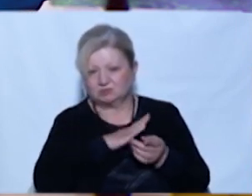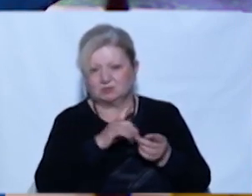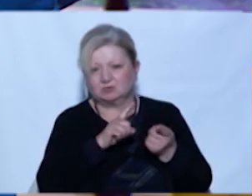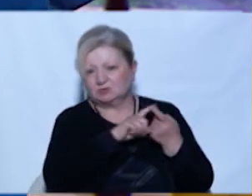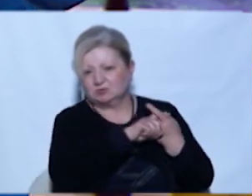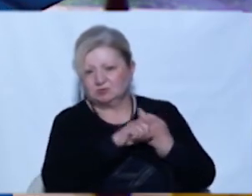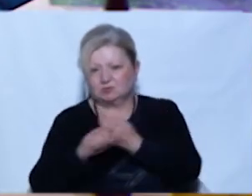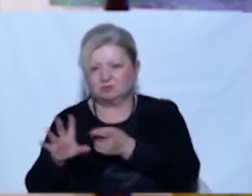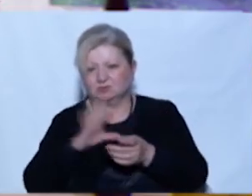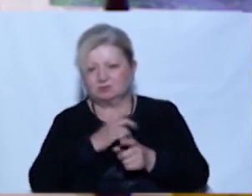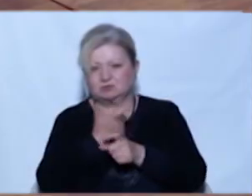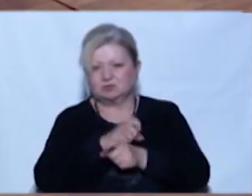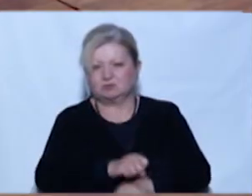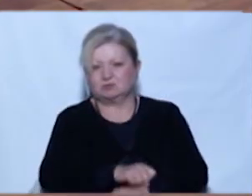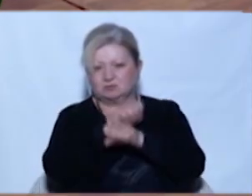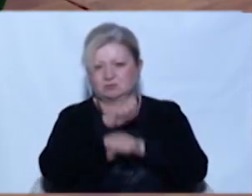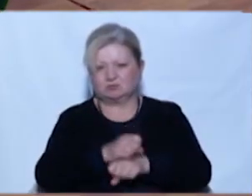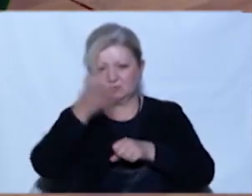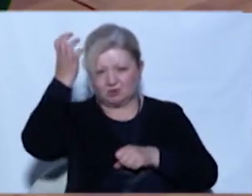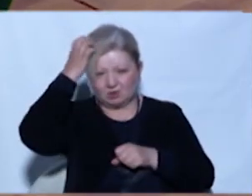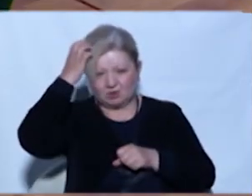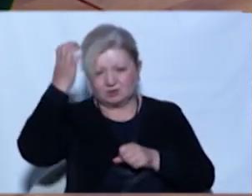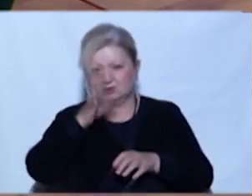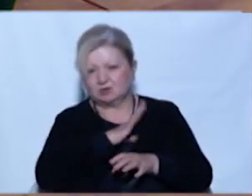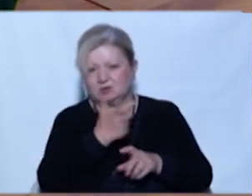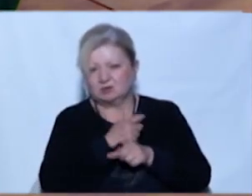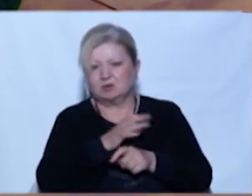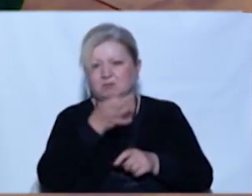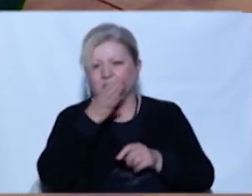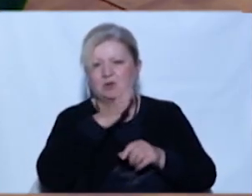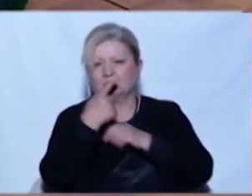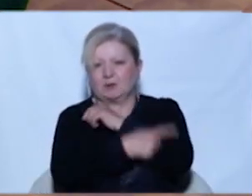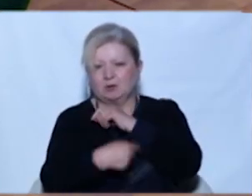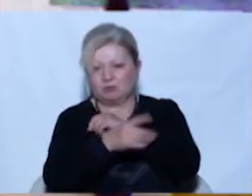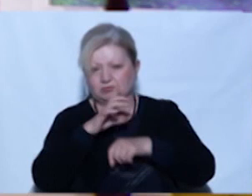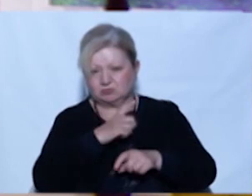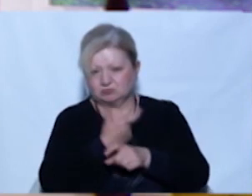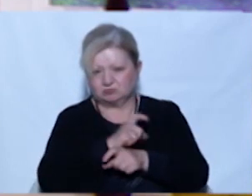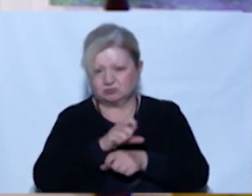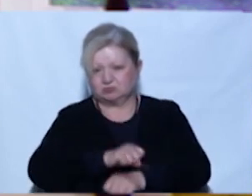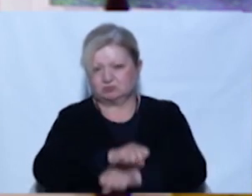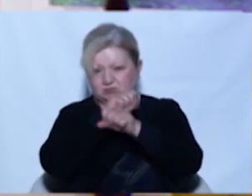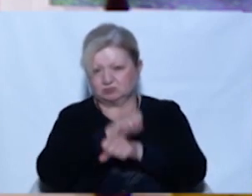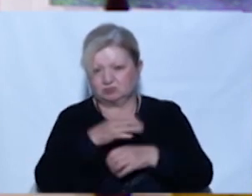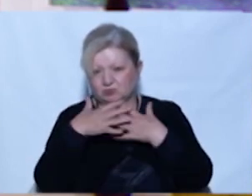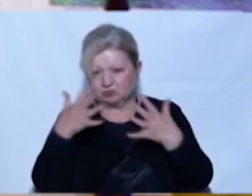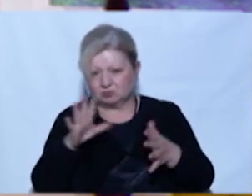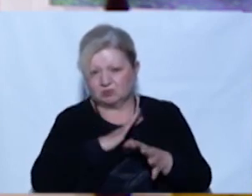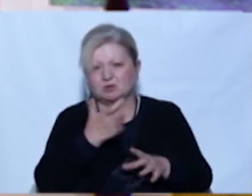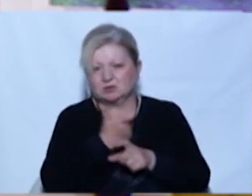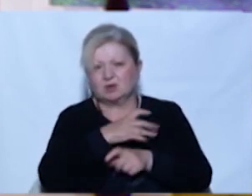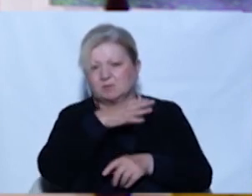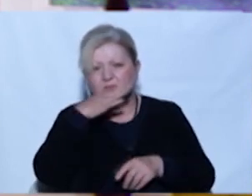აჯანყება კახეთში, შემდეგ დიდი აჯანყება მთიულეთში, შემდეგ ბევრი სხვა